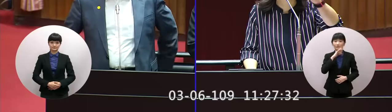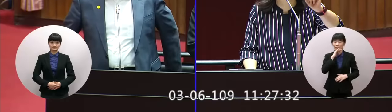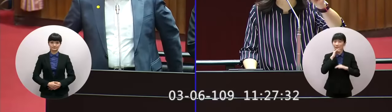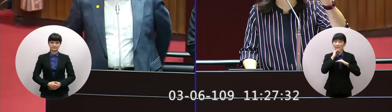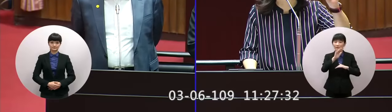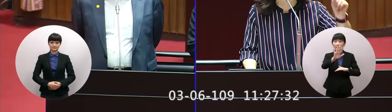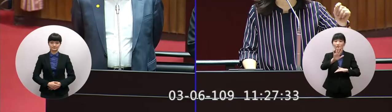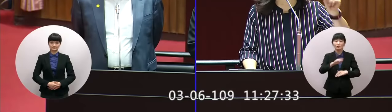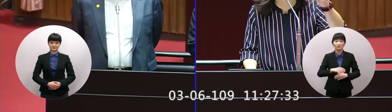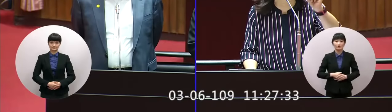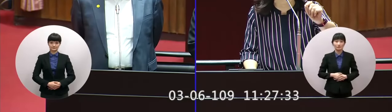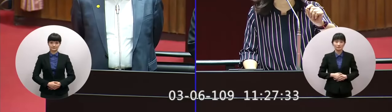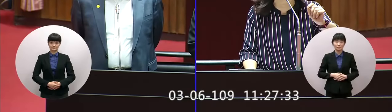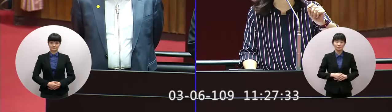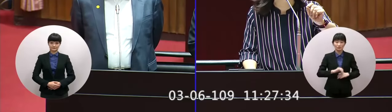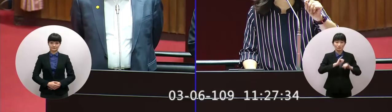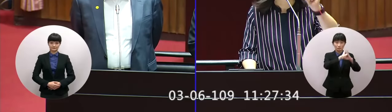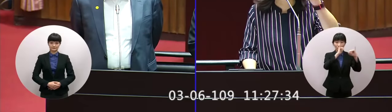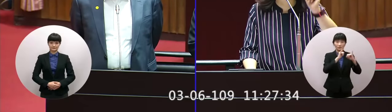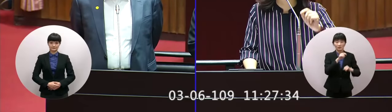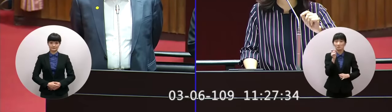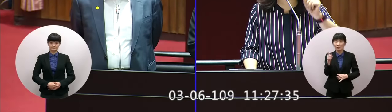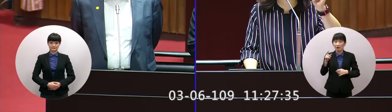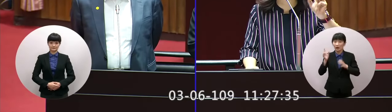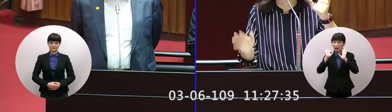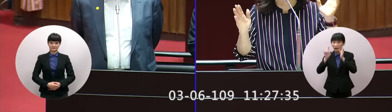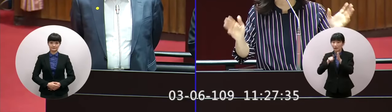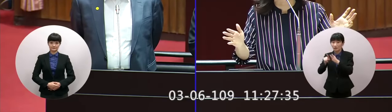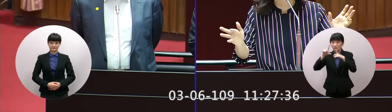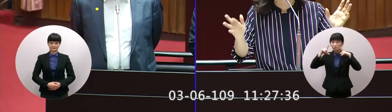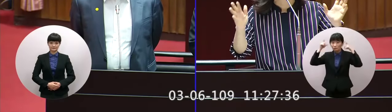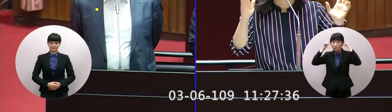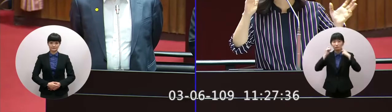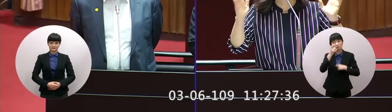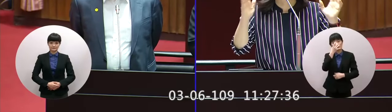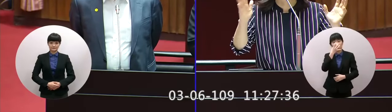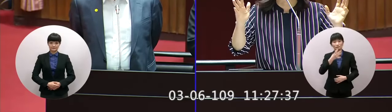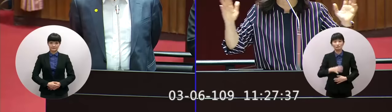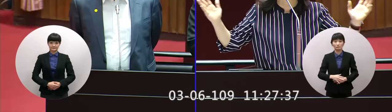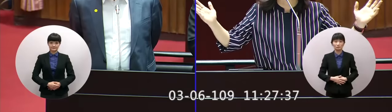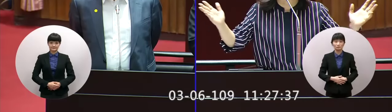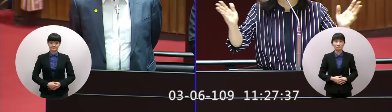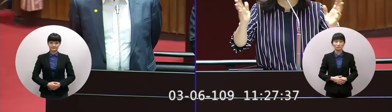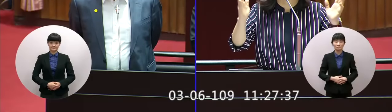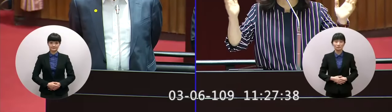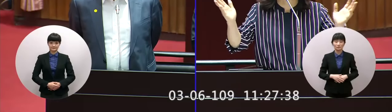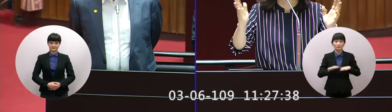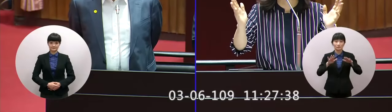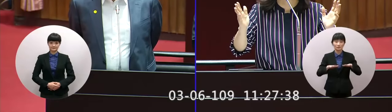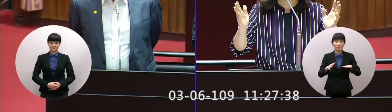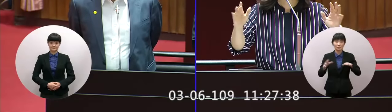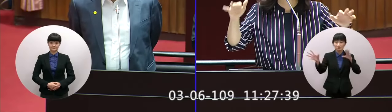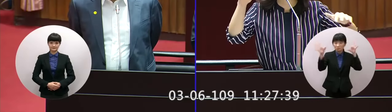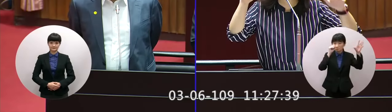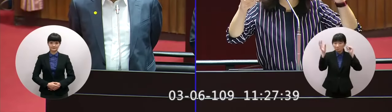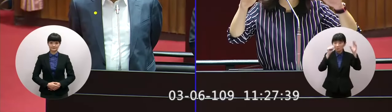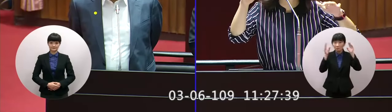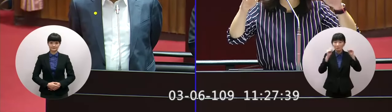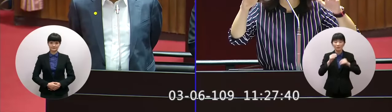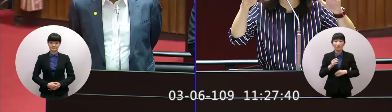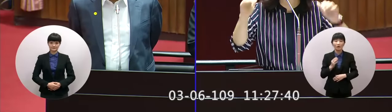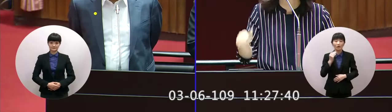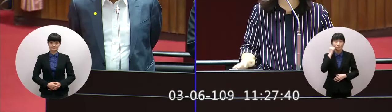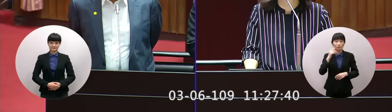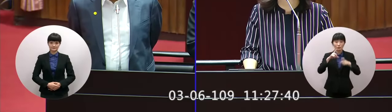系，所以变成女性不能去买。那我只希望在这边就提供各种的我们现在得到的资讯，如果说